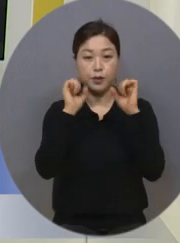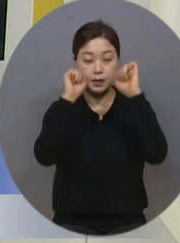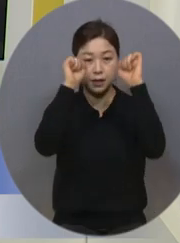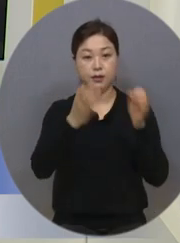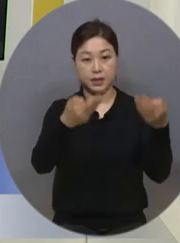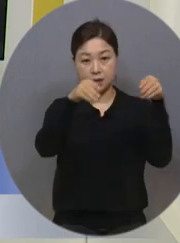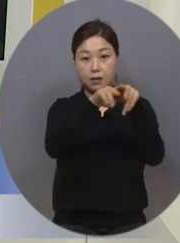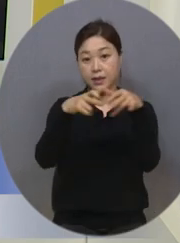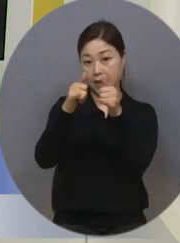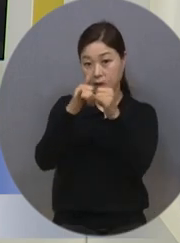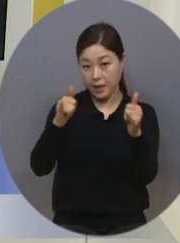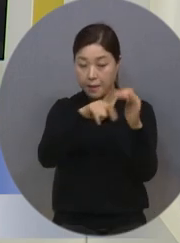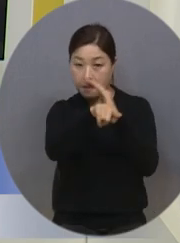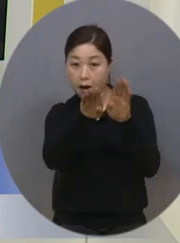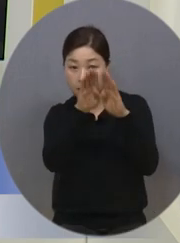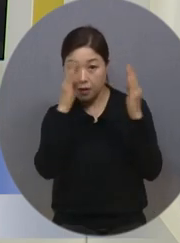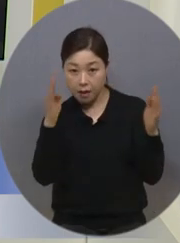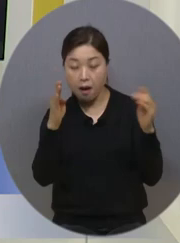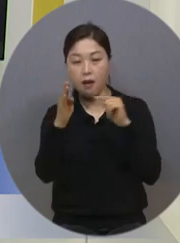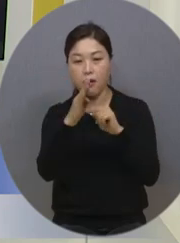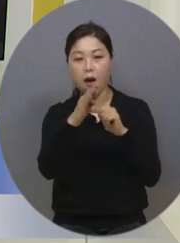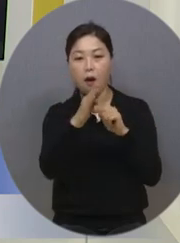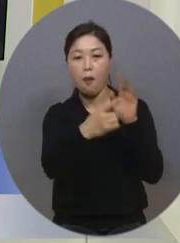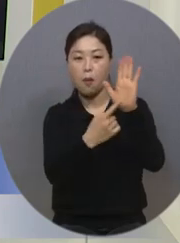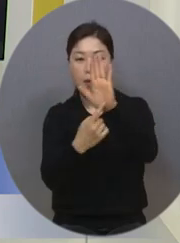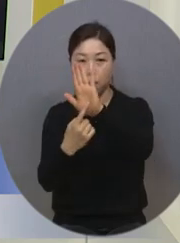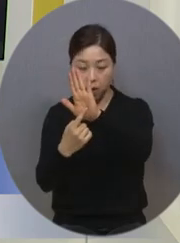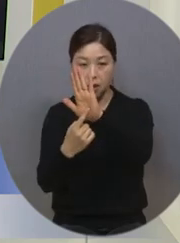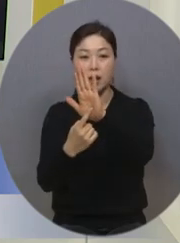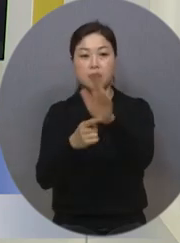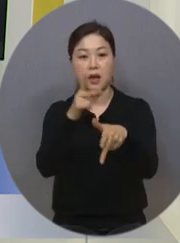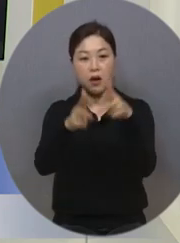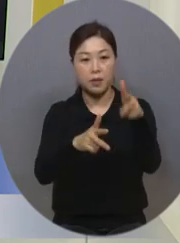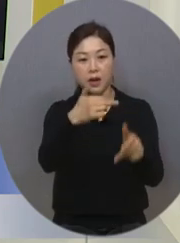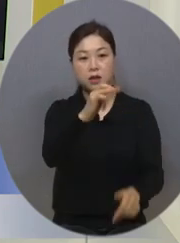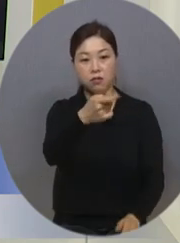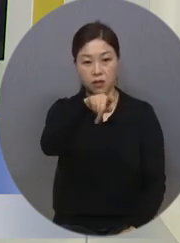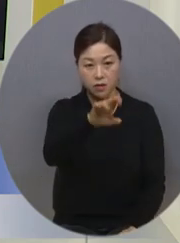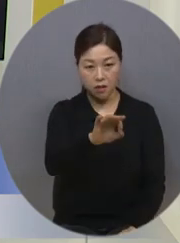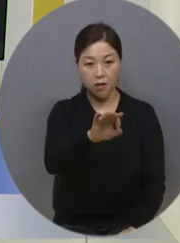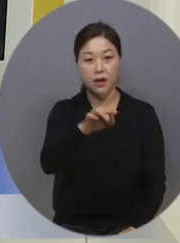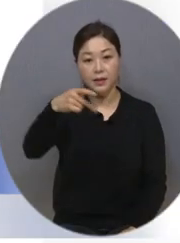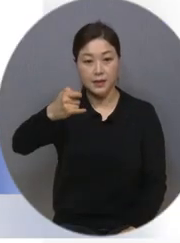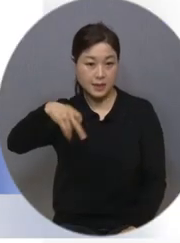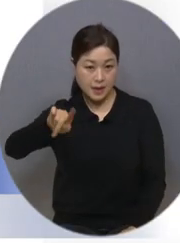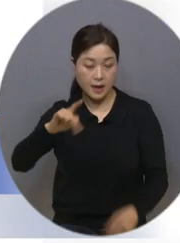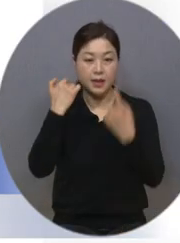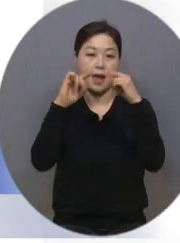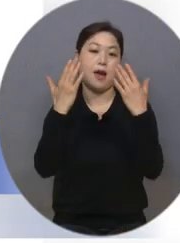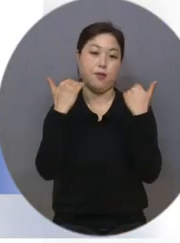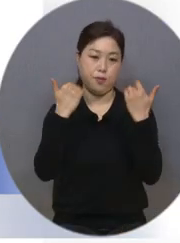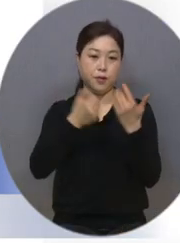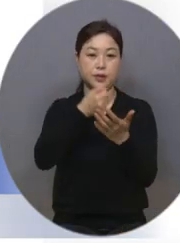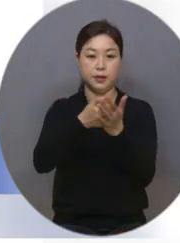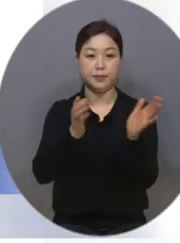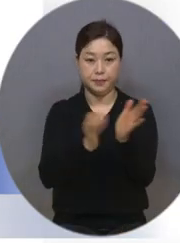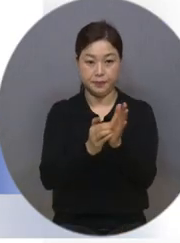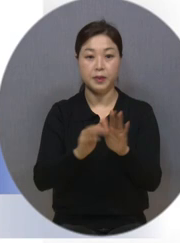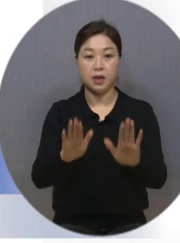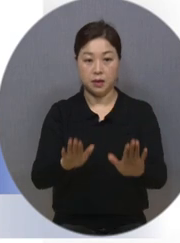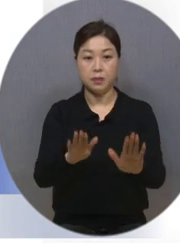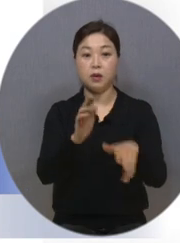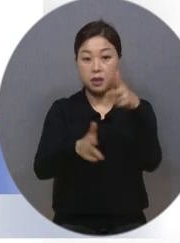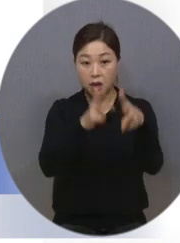학교체육시설 장애인 이용 개방지원 공모사업에 경성대학교와 신라대학교를 선정했습니다. 근본 공모사업은